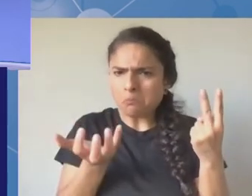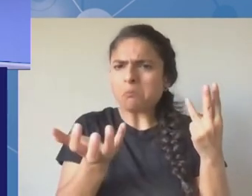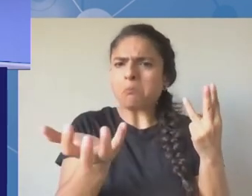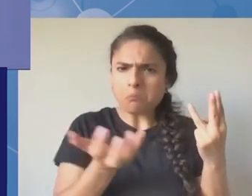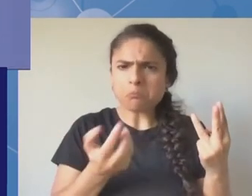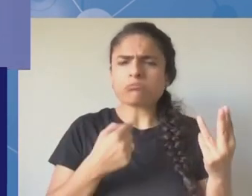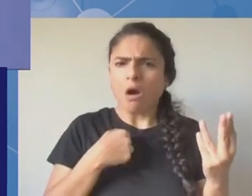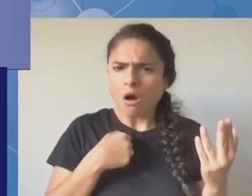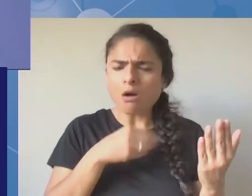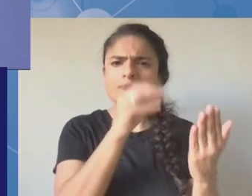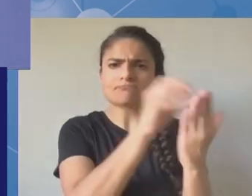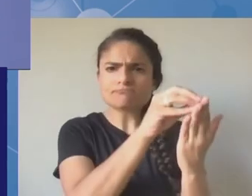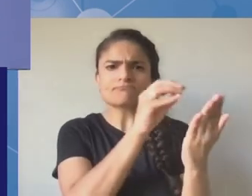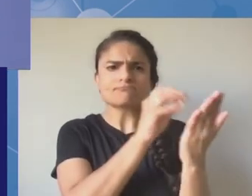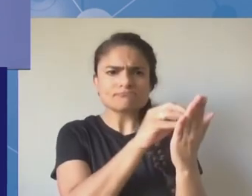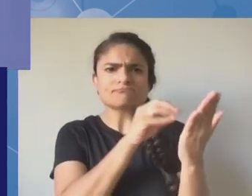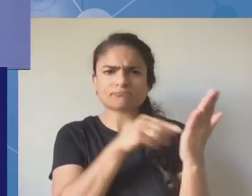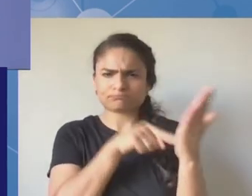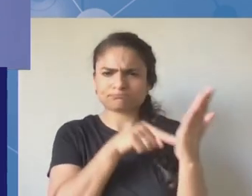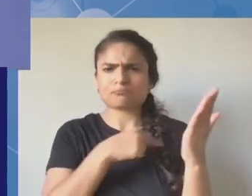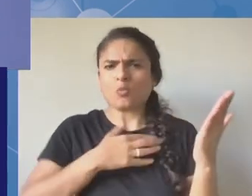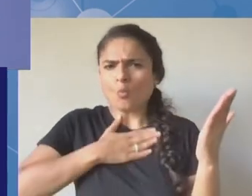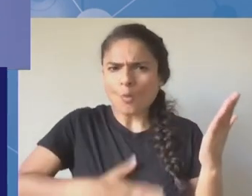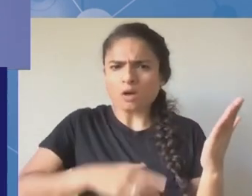وكان هناك أمور قيمة.